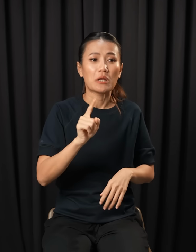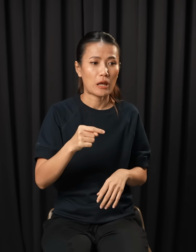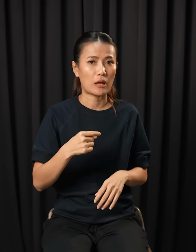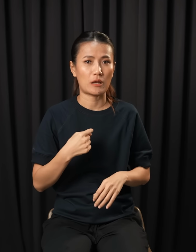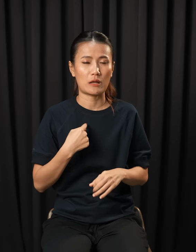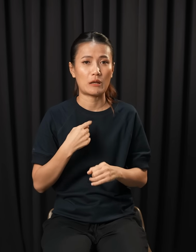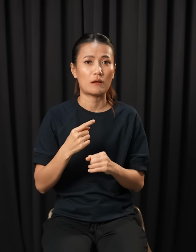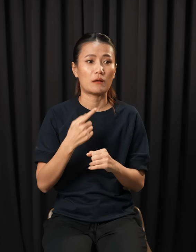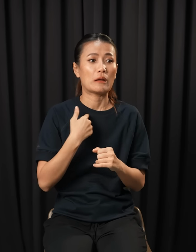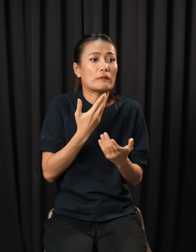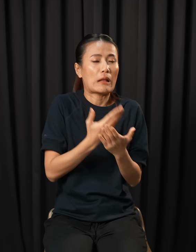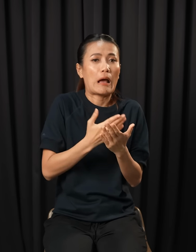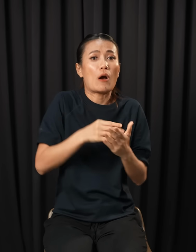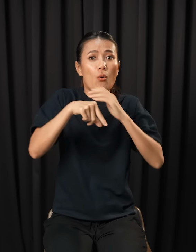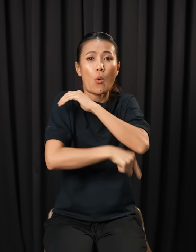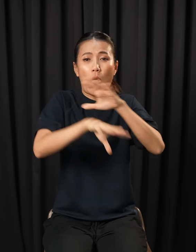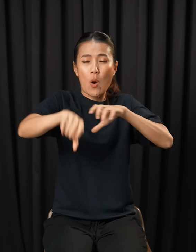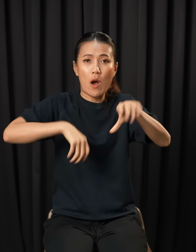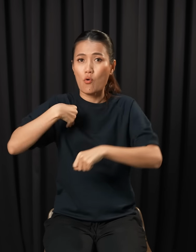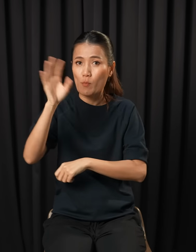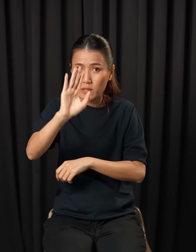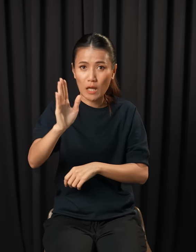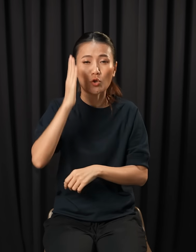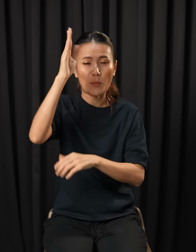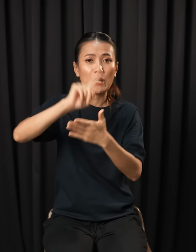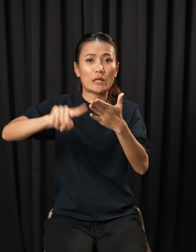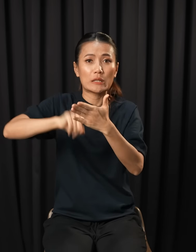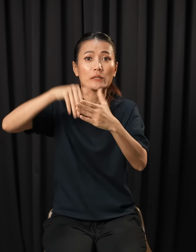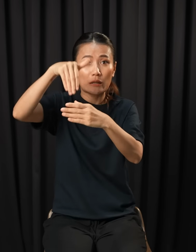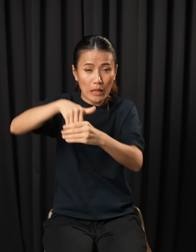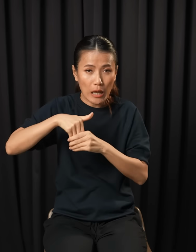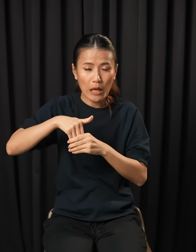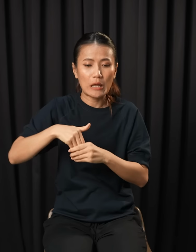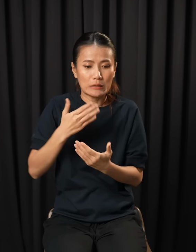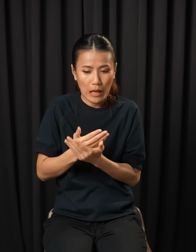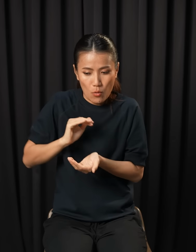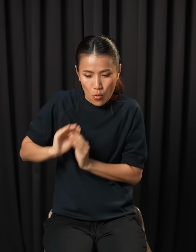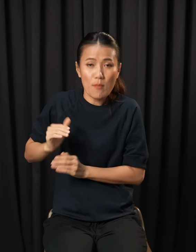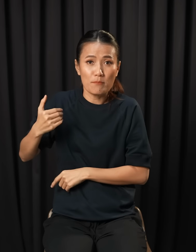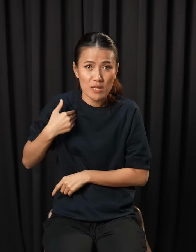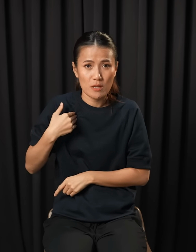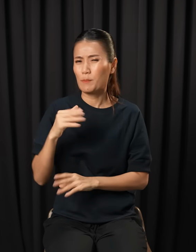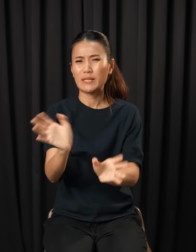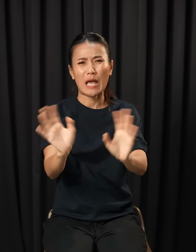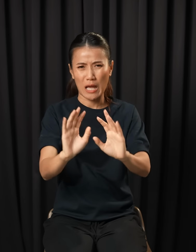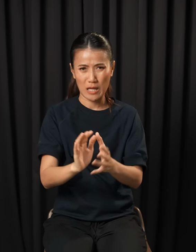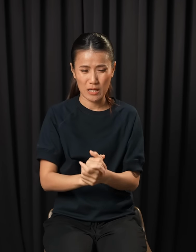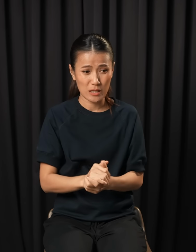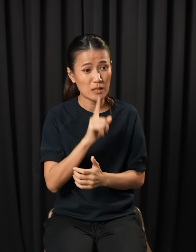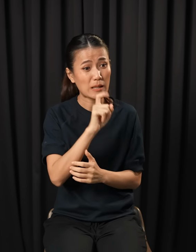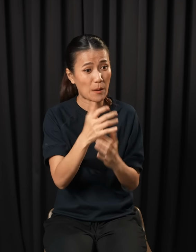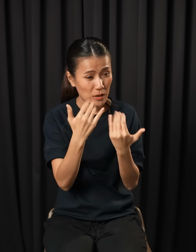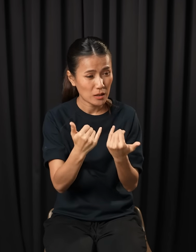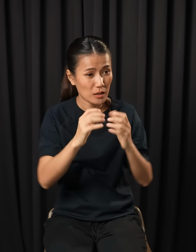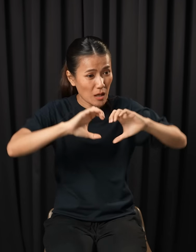ายกหรือให้มีรัฐมนตรีเยอะๆเพื่อที่จะเข้าไปถอนทุนเลือกตั้งครั้งหน้าจะได้มีกระสุนแต่ต้องการที่จะเข้าไปเพื่อที่ให้สร้างความเปลี่ยนแปลงอย่างที่ได้เล่าให้ฟัง